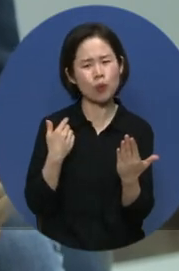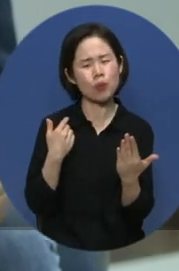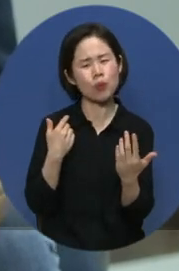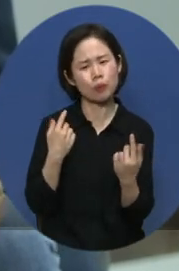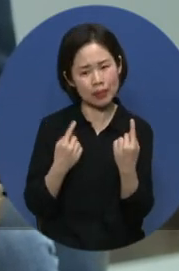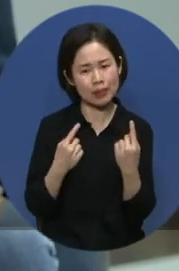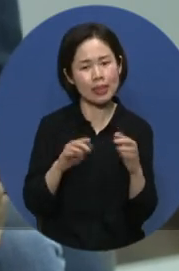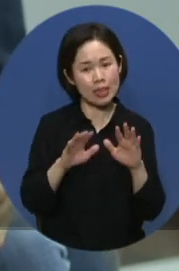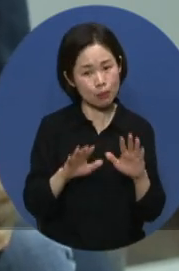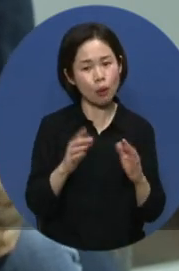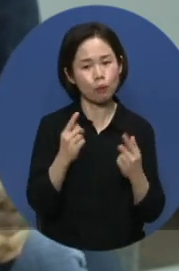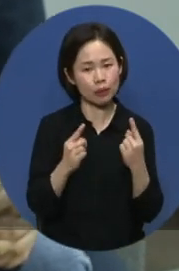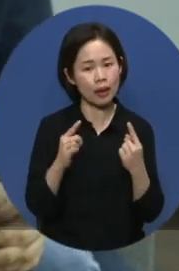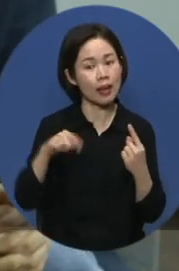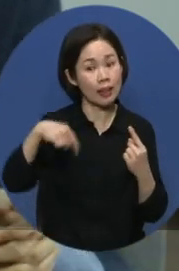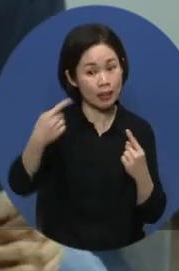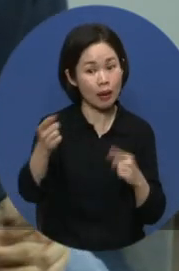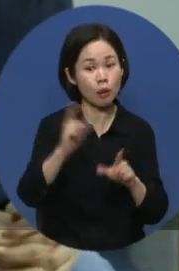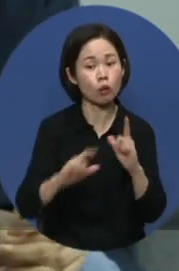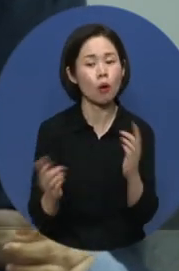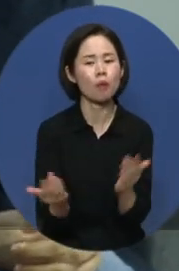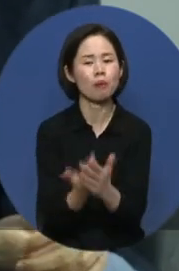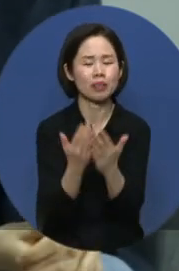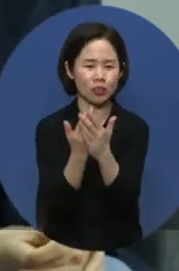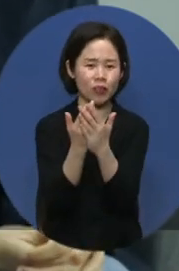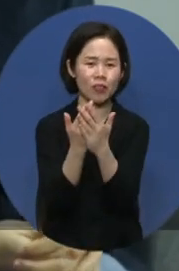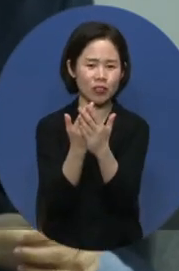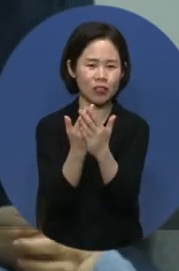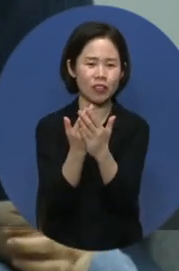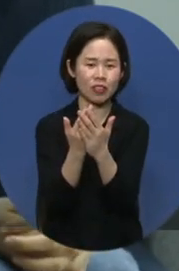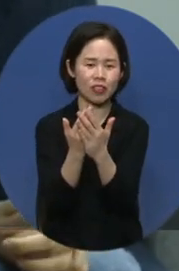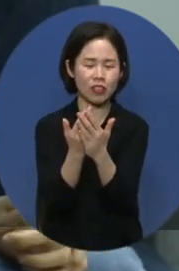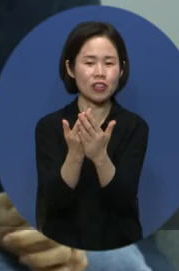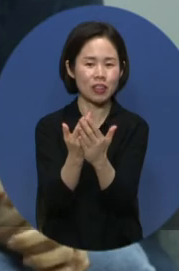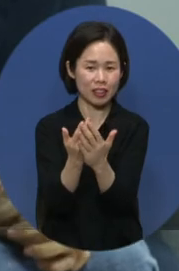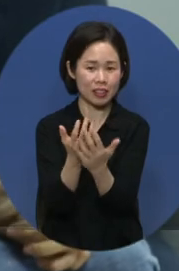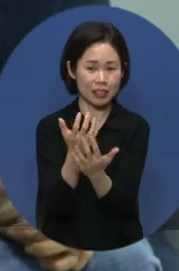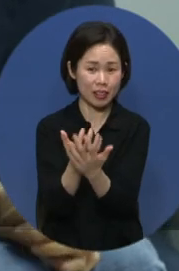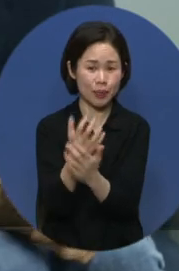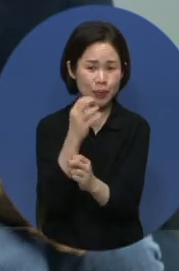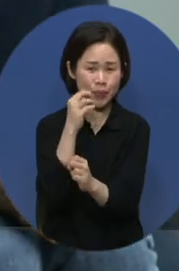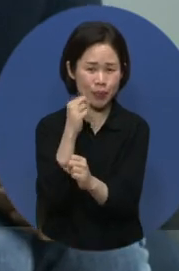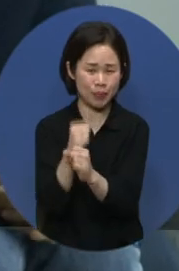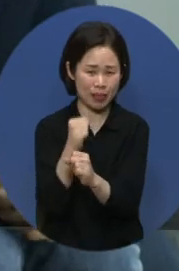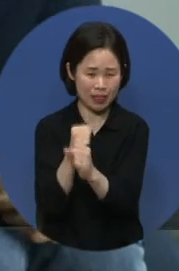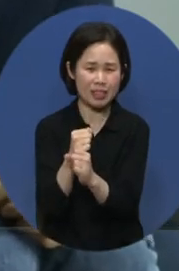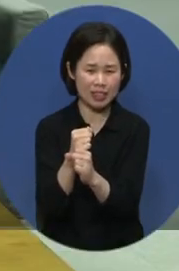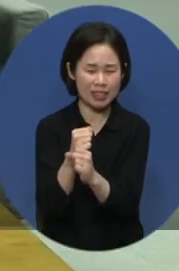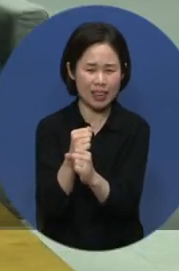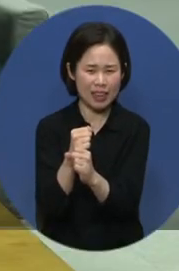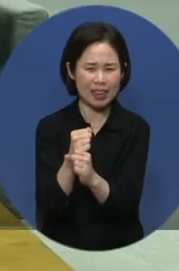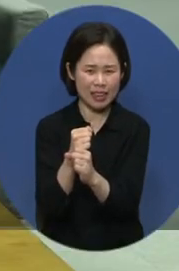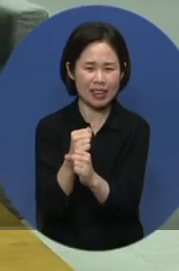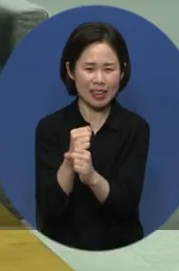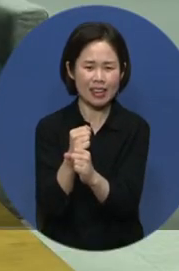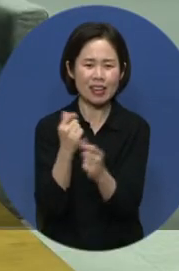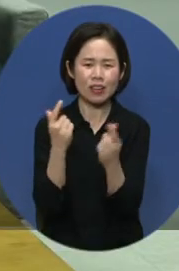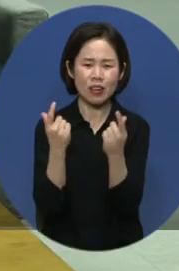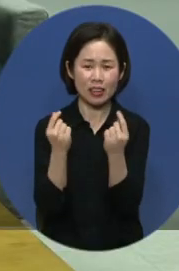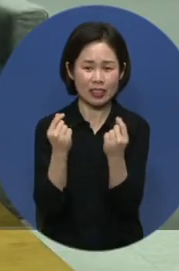다음 프로젝트 때 좀 더 발전된 자료로 만들어 나가는 어떤